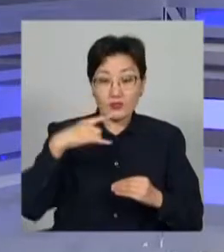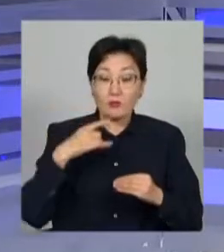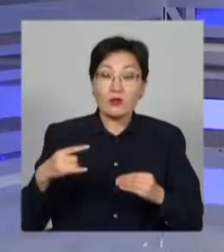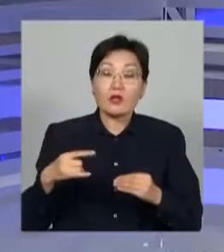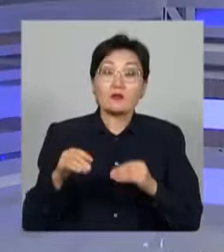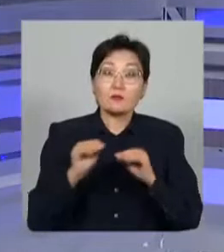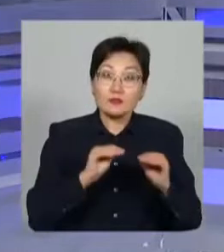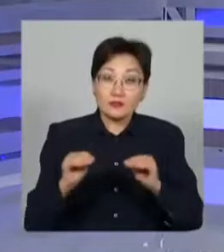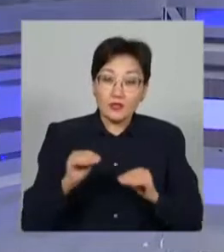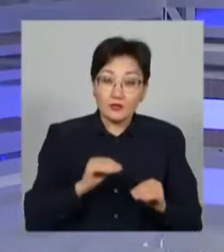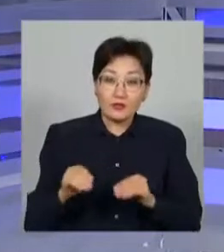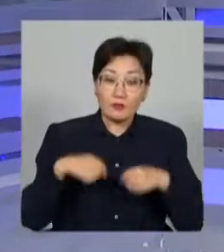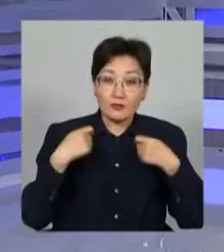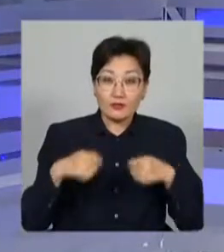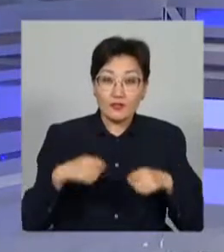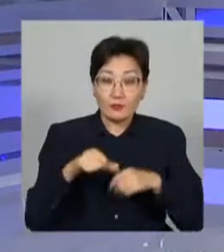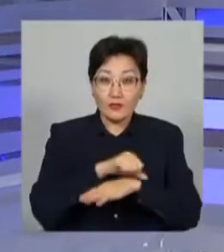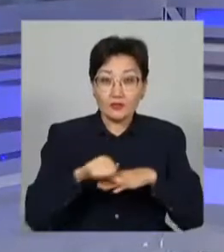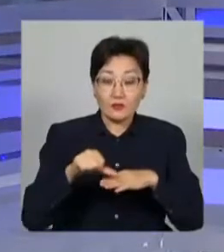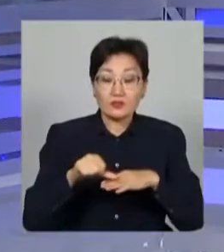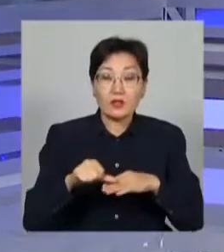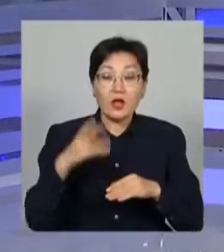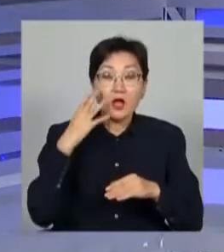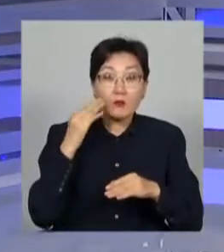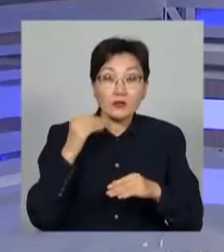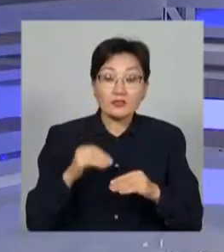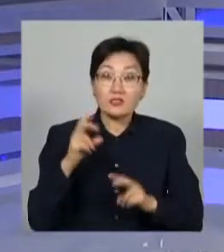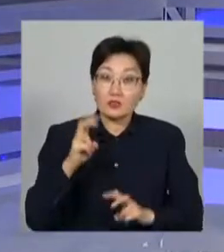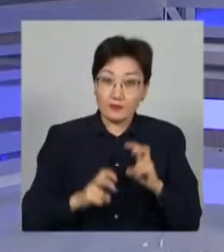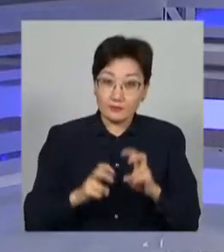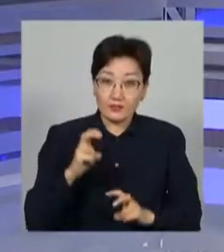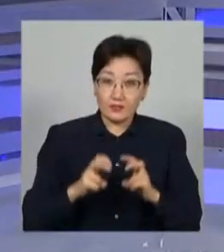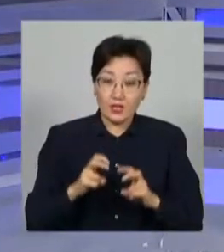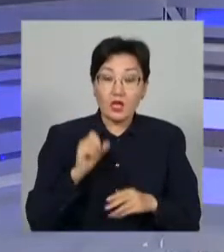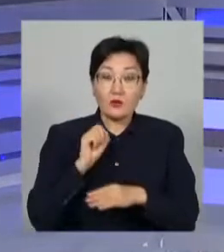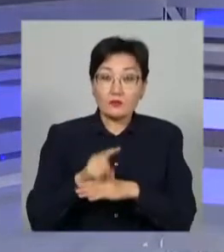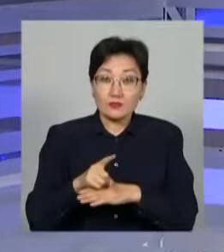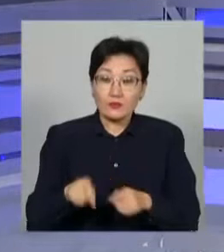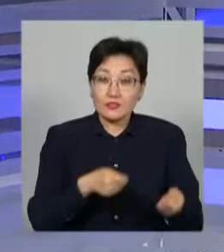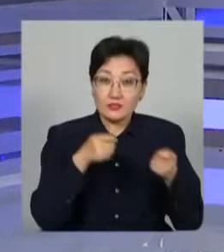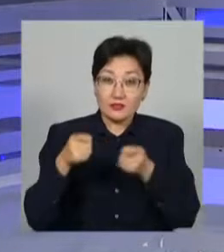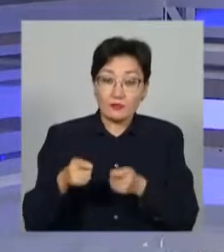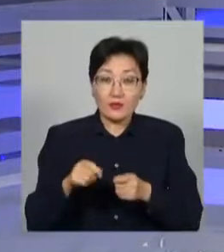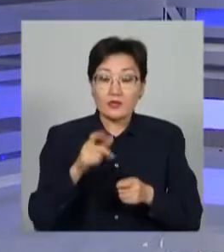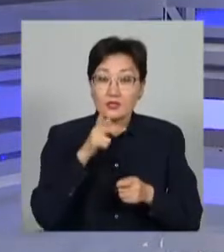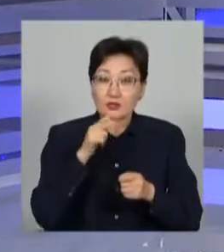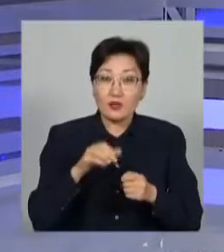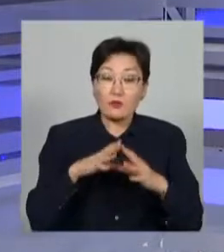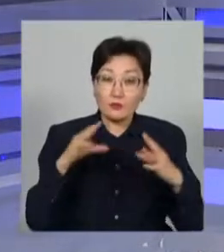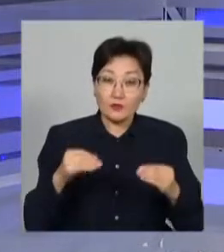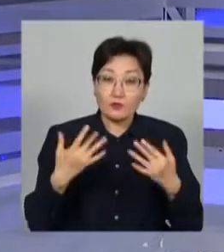сборки поставит на казахстанские и зарубежные рынки алматинское предприятие. Заказы на доставку корейских иномарок